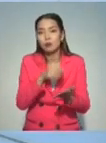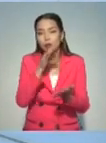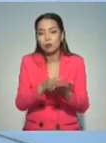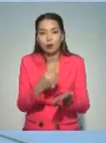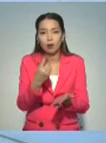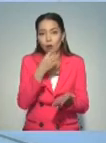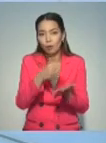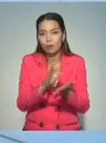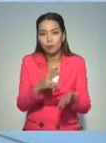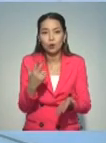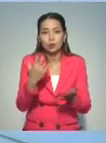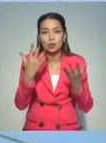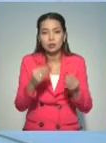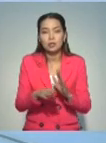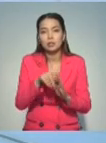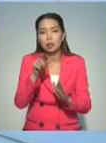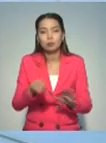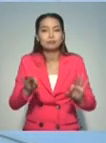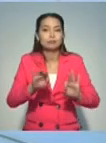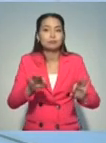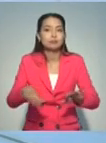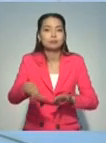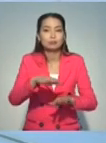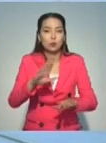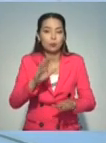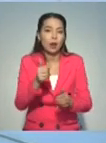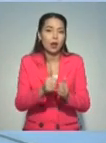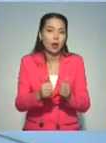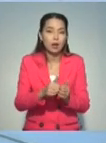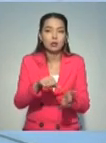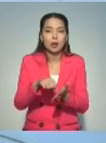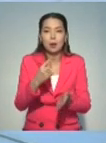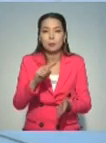береді. Үшінші кезеңде сайлаушыларға үндеу жасайды. Әр қатысушының бір жарым минут уақыты бар.